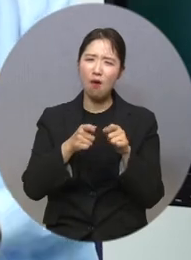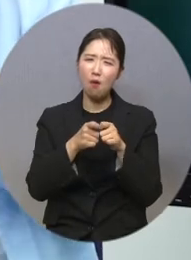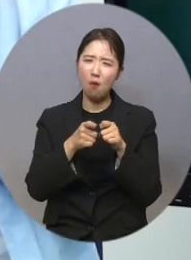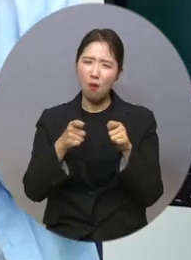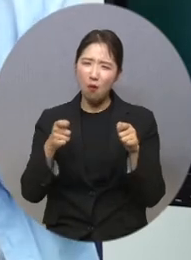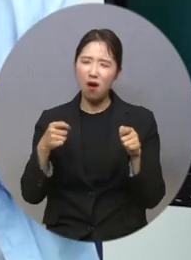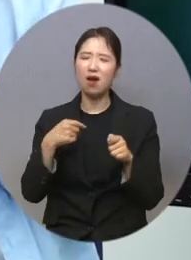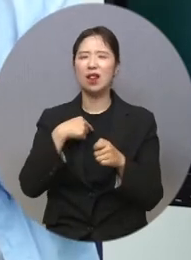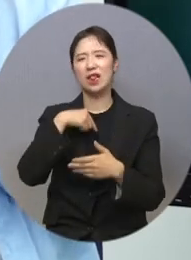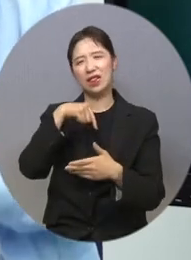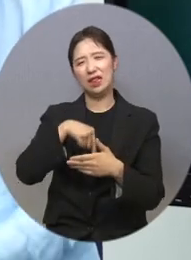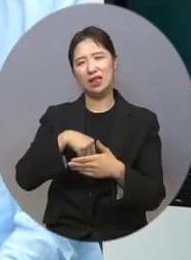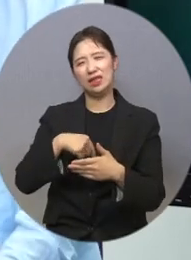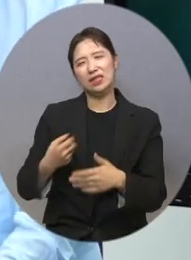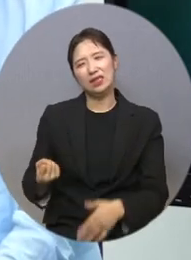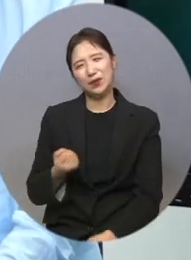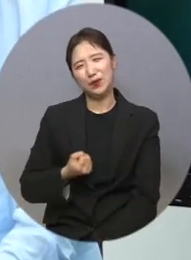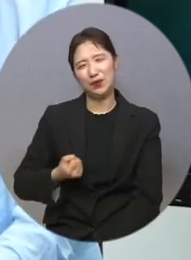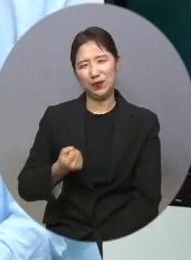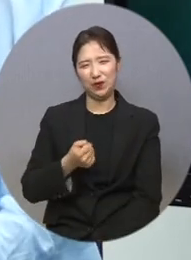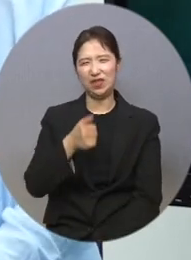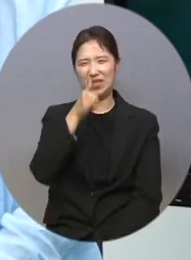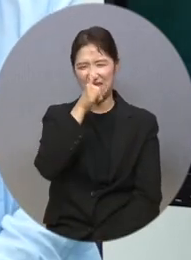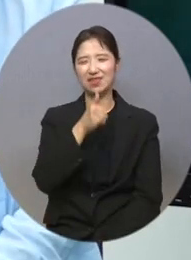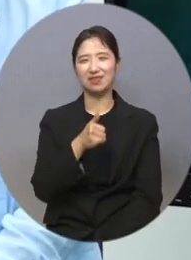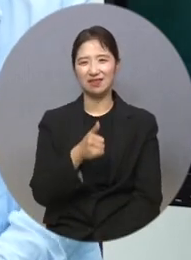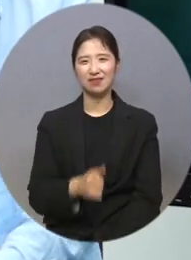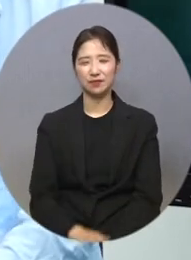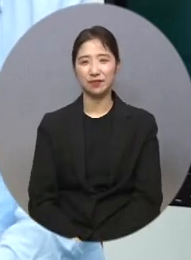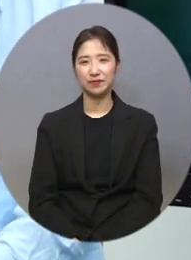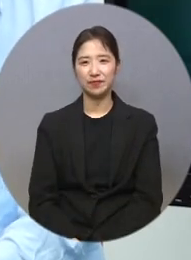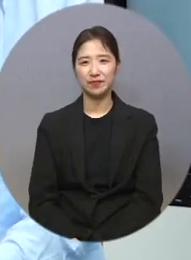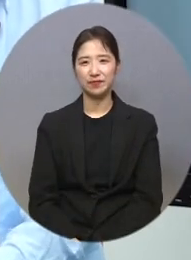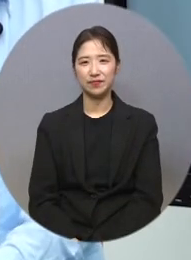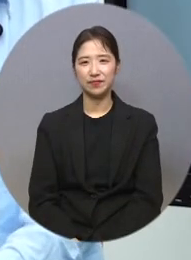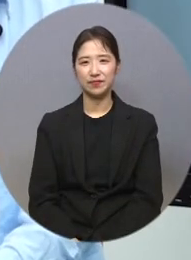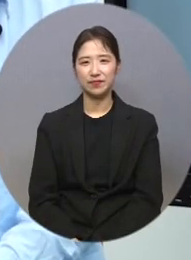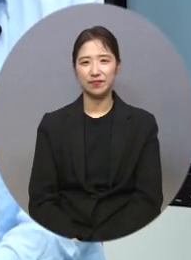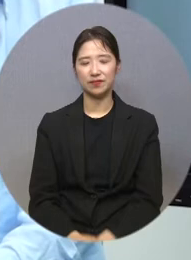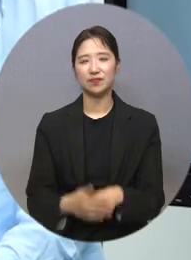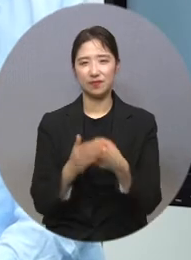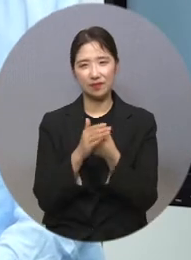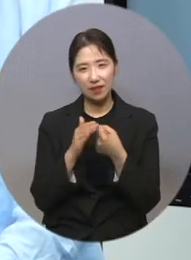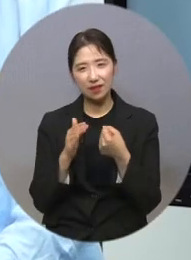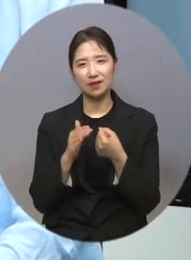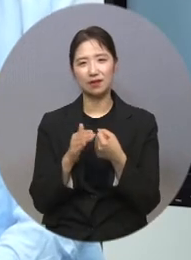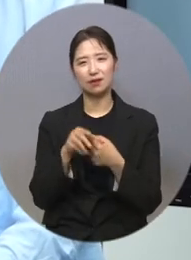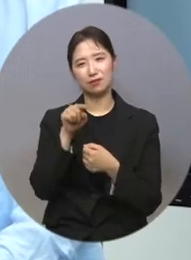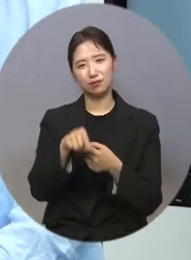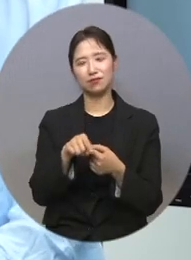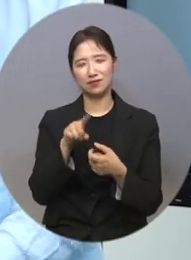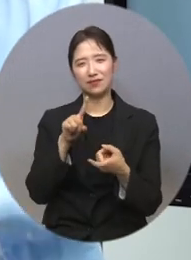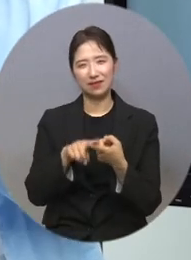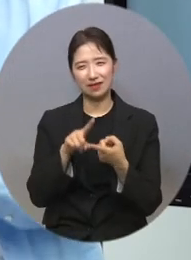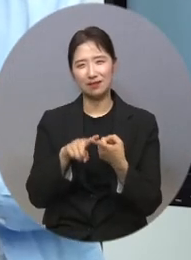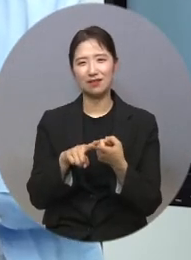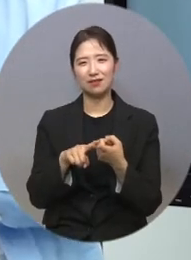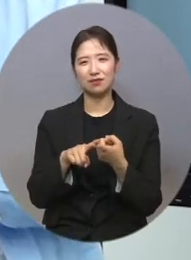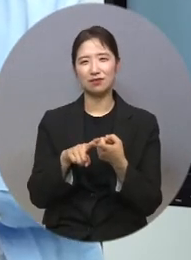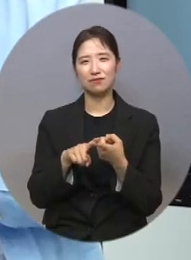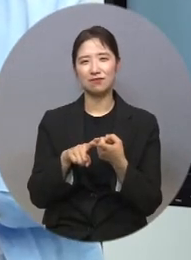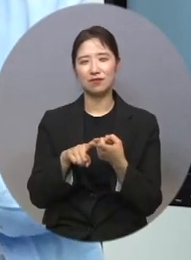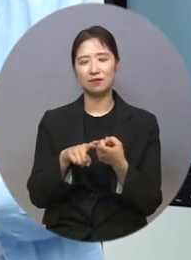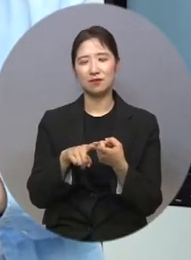동안 저한테 남아있는 거죠. 그렇게 못한 거에 대해서. 그래서 그 부분을 이제